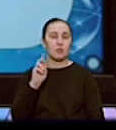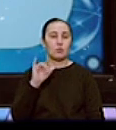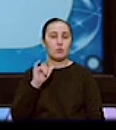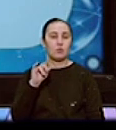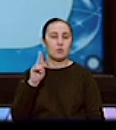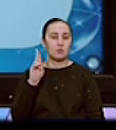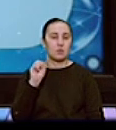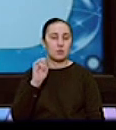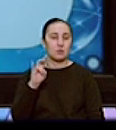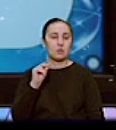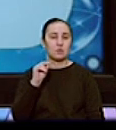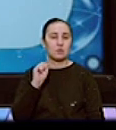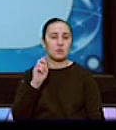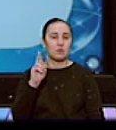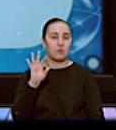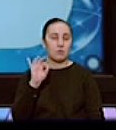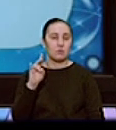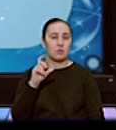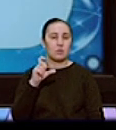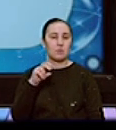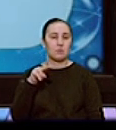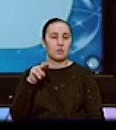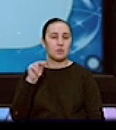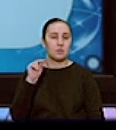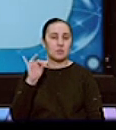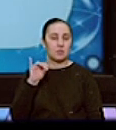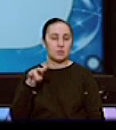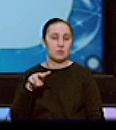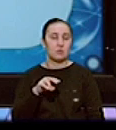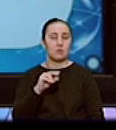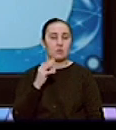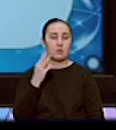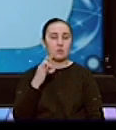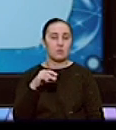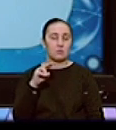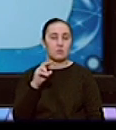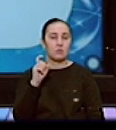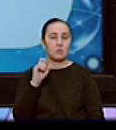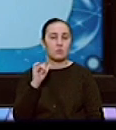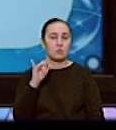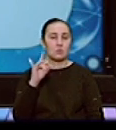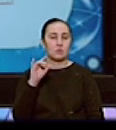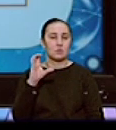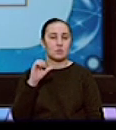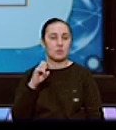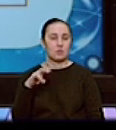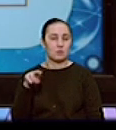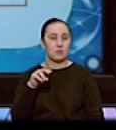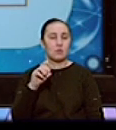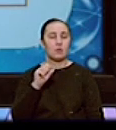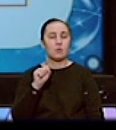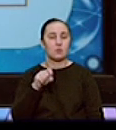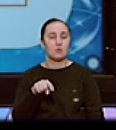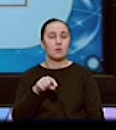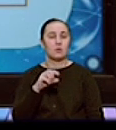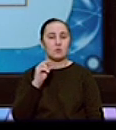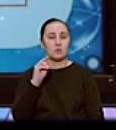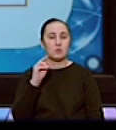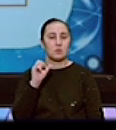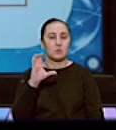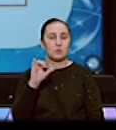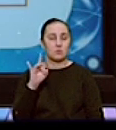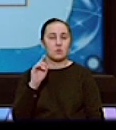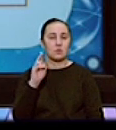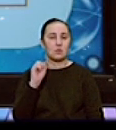ulkan, chaqqon, epchil, shod, xursand hamda